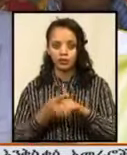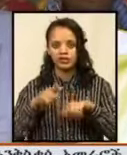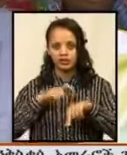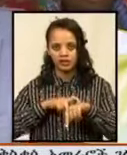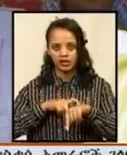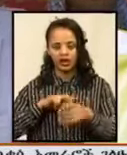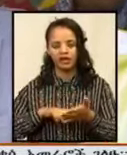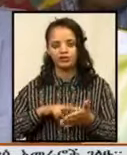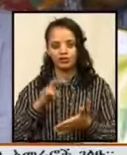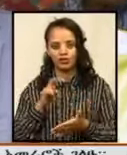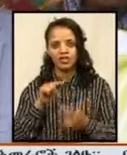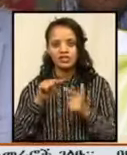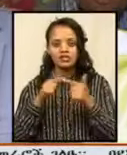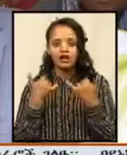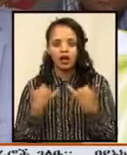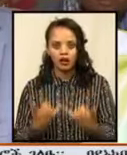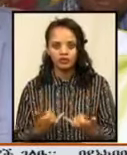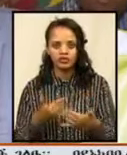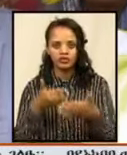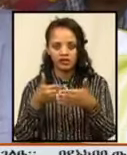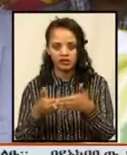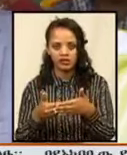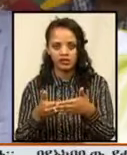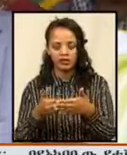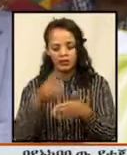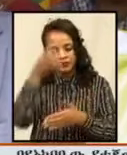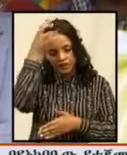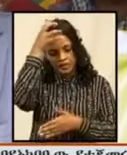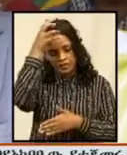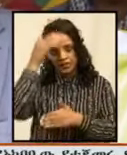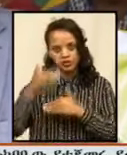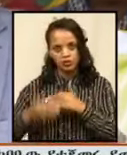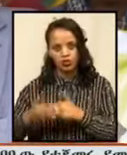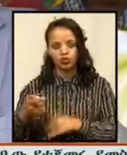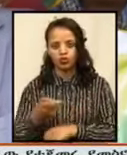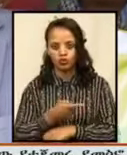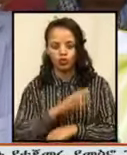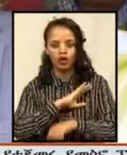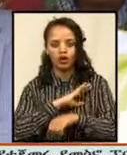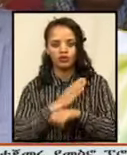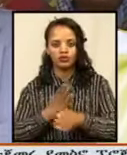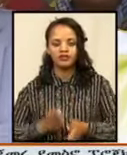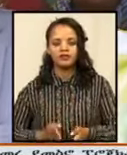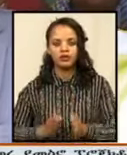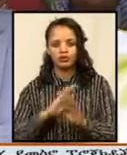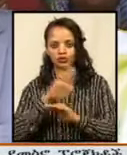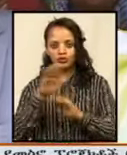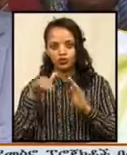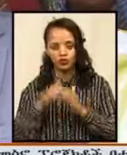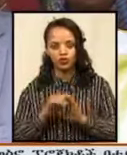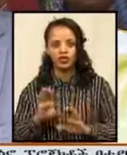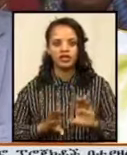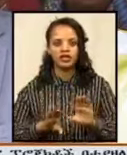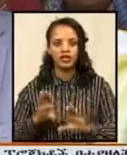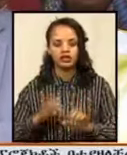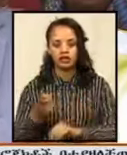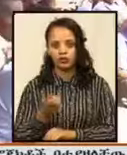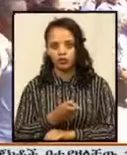አንስቶ እስካሁን ድረስ ከመንግስት ጎን ሆኖ አቅሙ የፈቀደውን ሁሉ እያደረገ